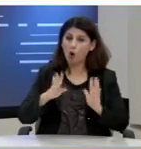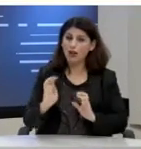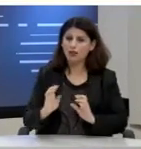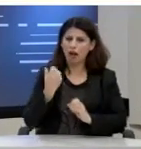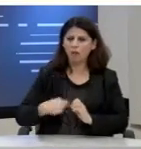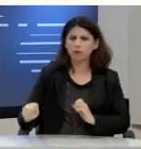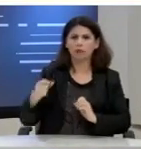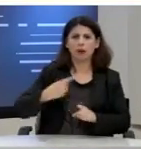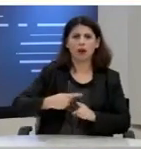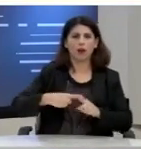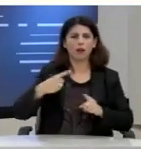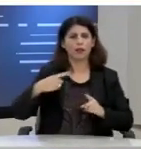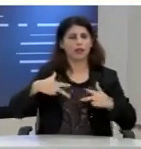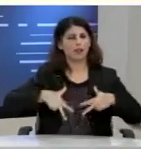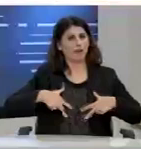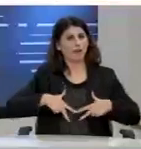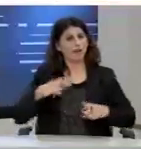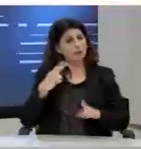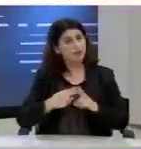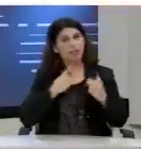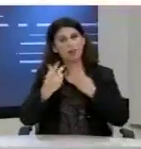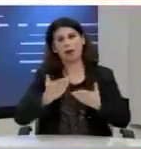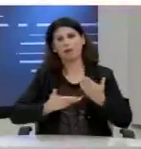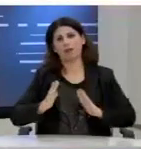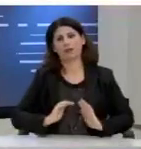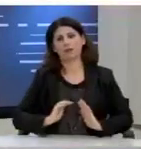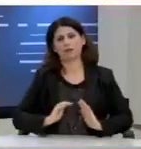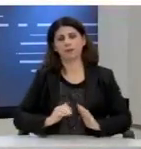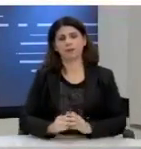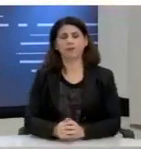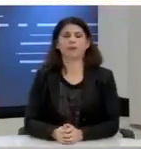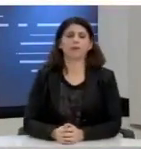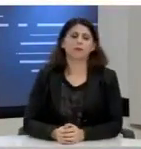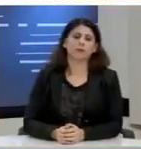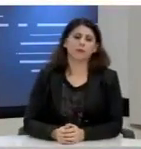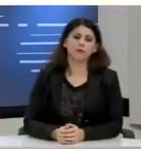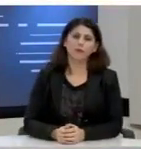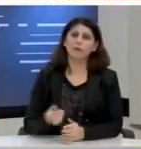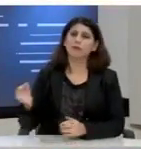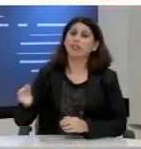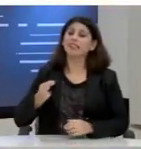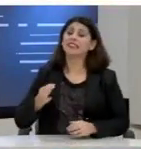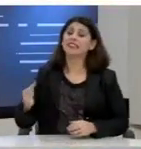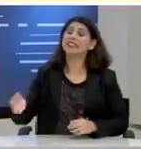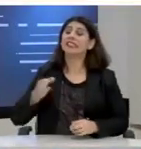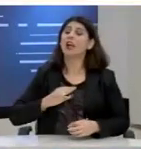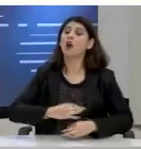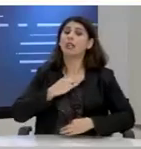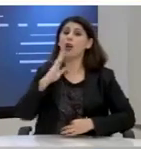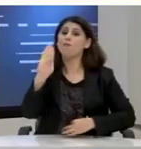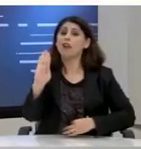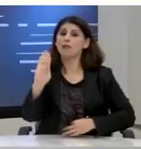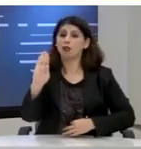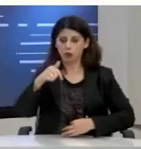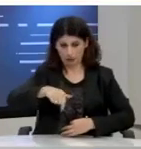ελληνική κυβέρνηση από σημαντικές διαπραγματεύσεις. Τι λέει λοιπόν ο κύριος Βαρβιτσιώτης, όχι